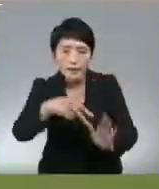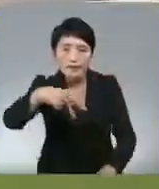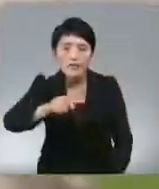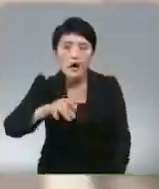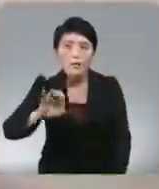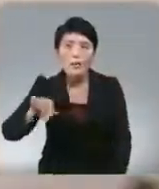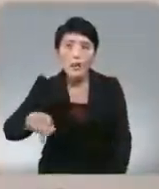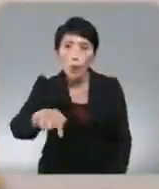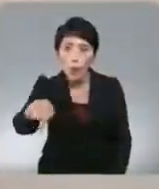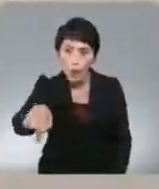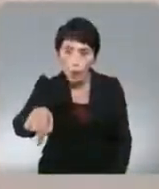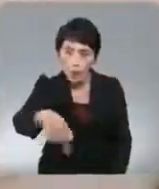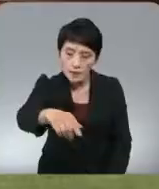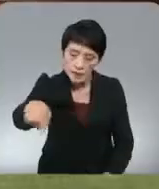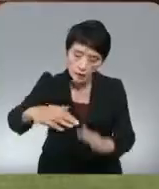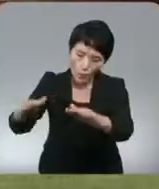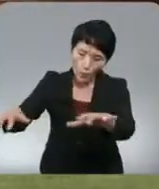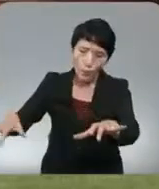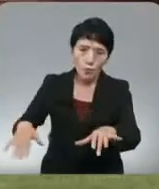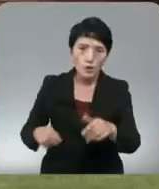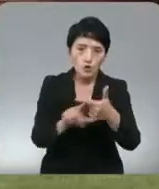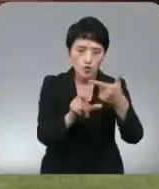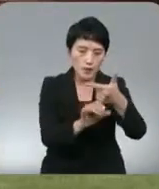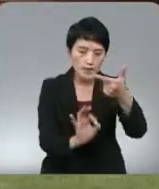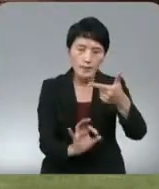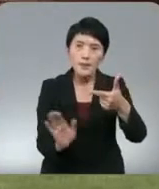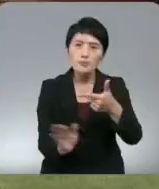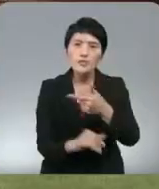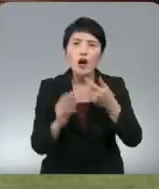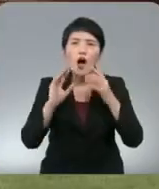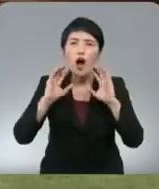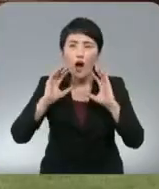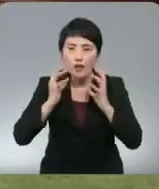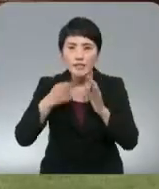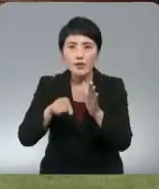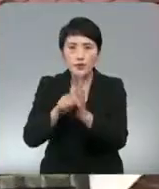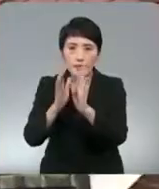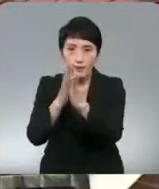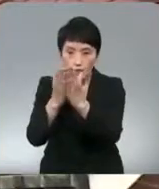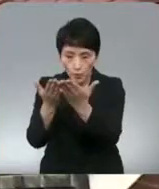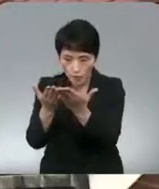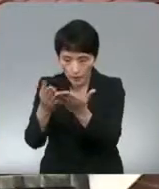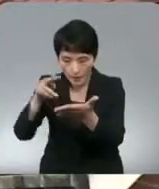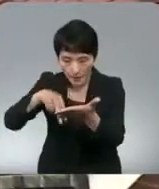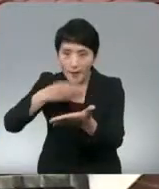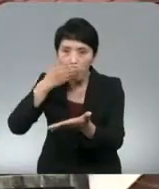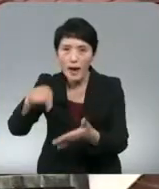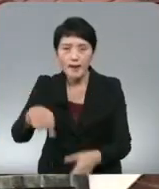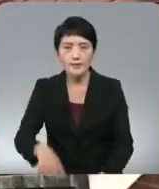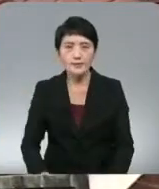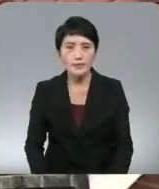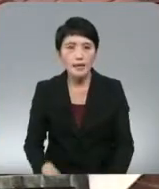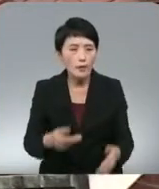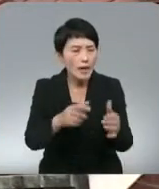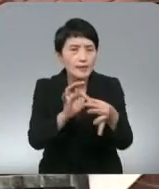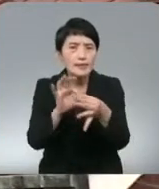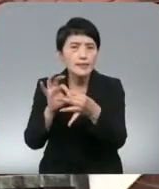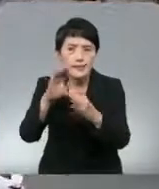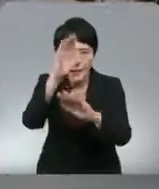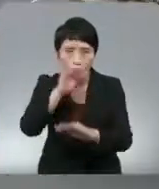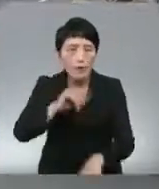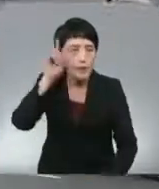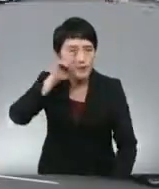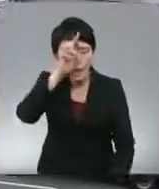diselesaikan dengan menghilangkan hambatan seperti pecahan semen dan batu di sepanjang jalan utama dan menutupi bagian yang terbuka dengan rumput selain kabar bukan